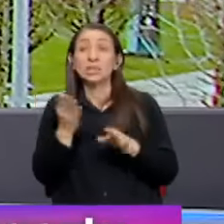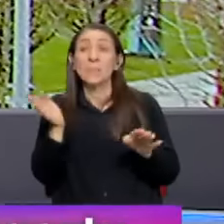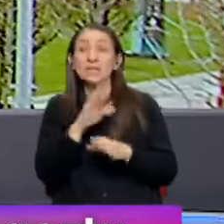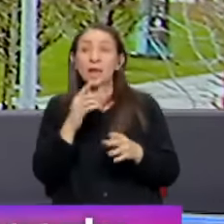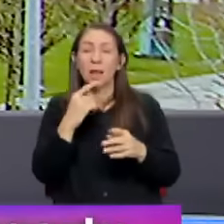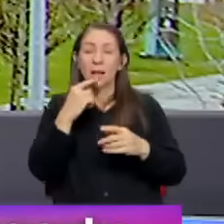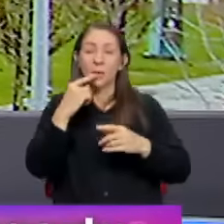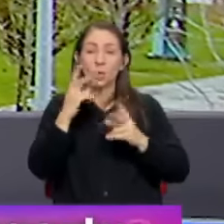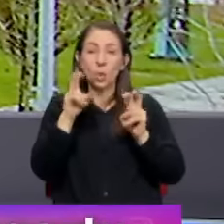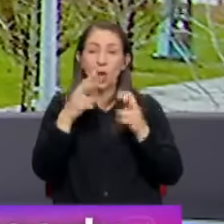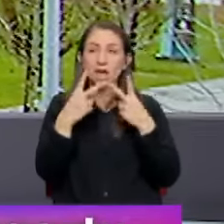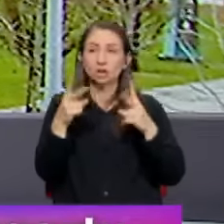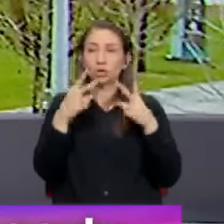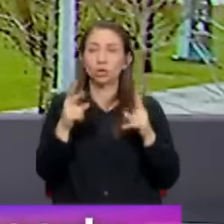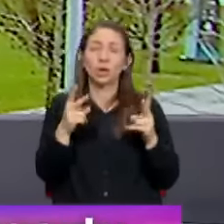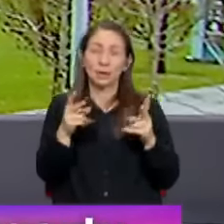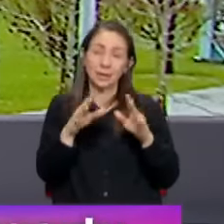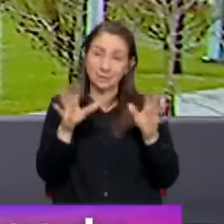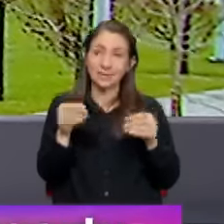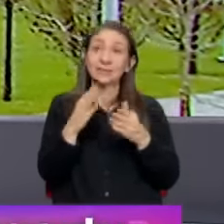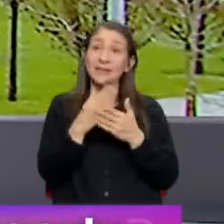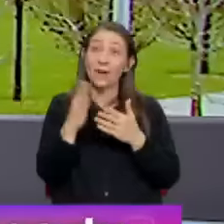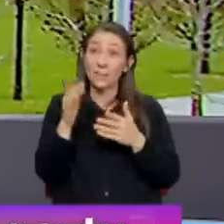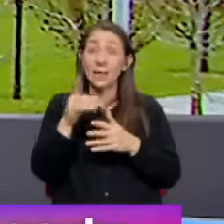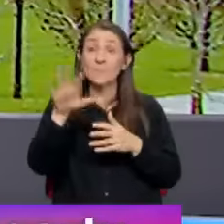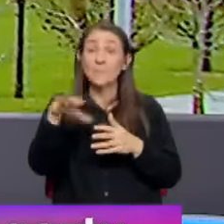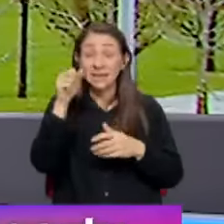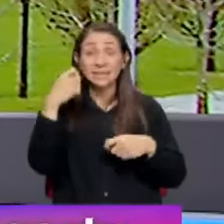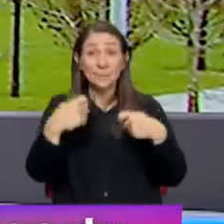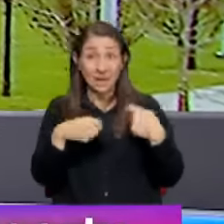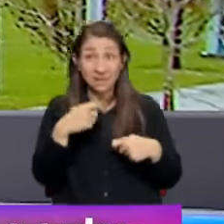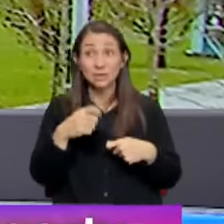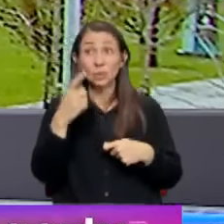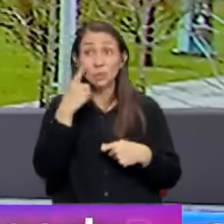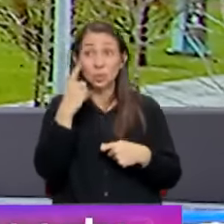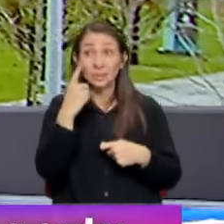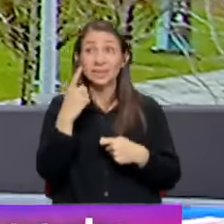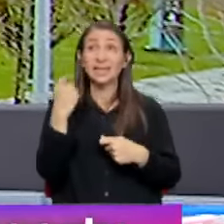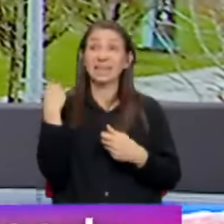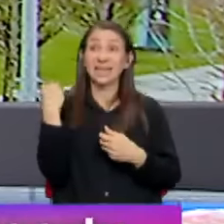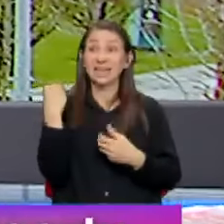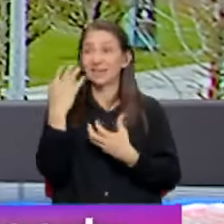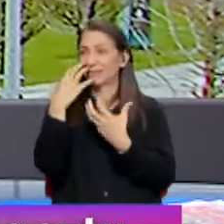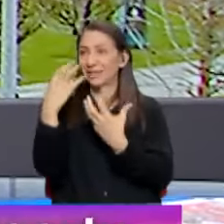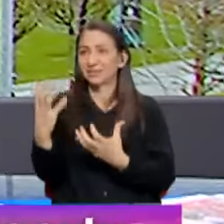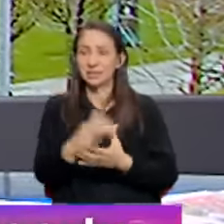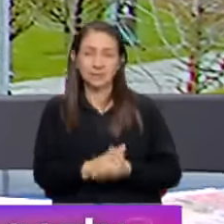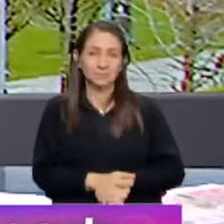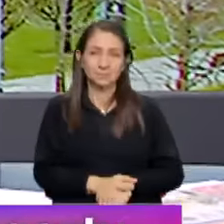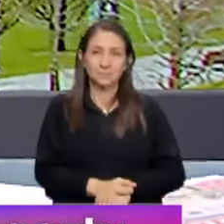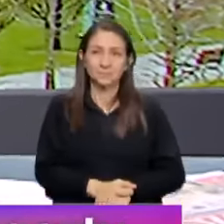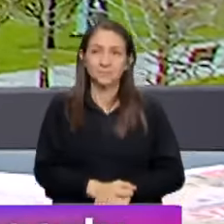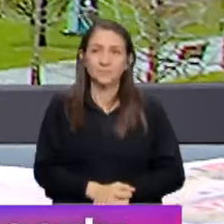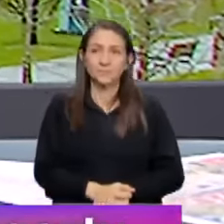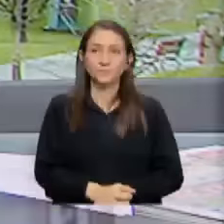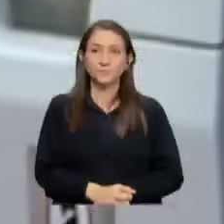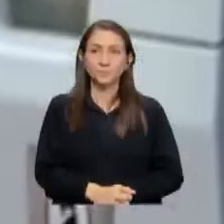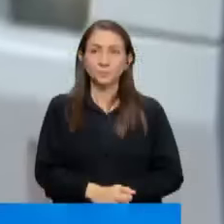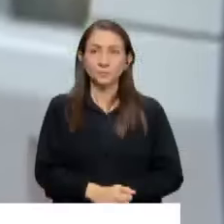gündeme sarılıyor herkes. Peki devam edelim. Merkez Bankası'nın hükümete yeni tavsiyeleri.